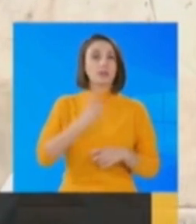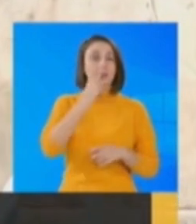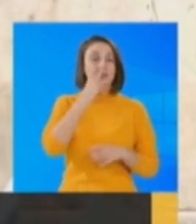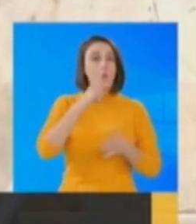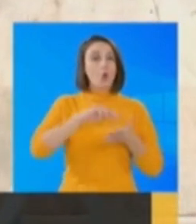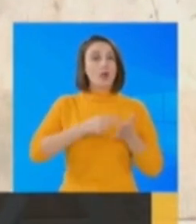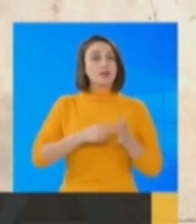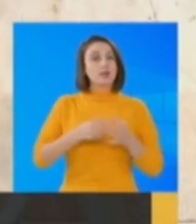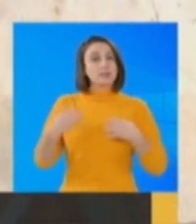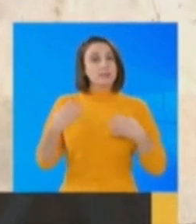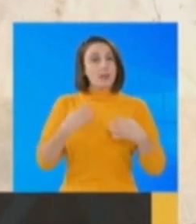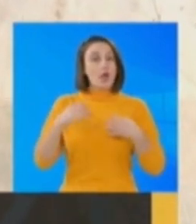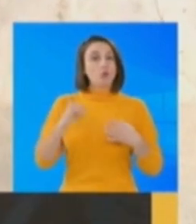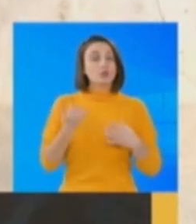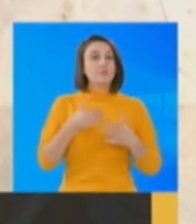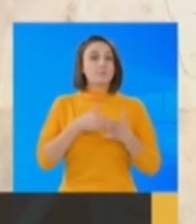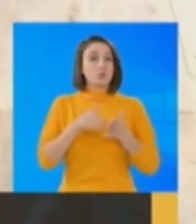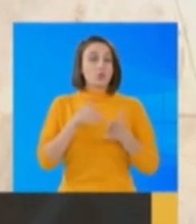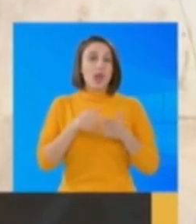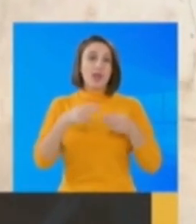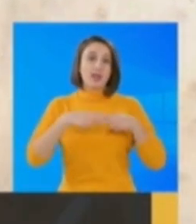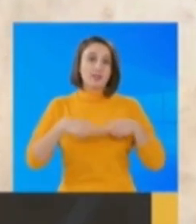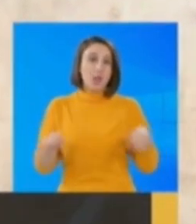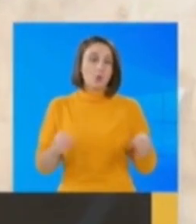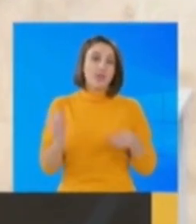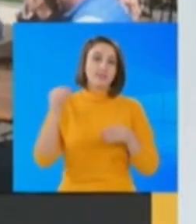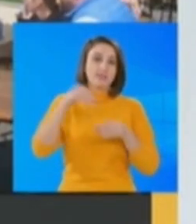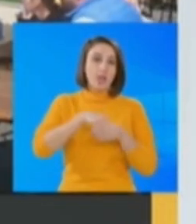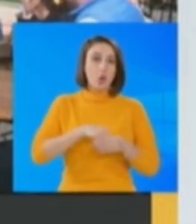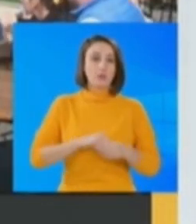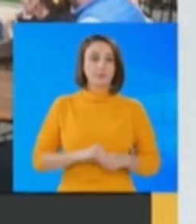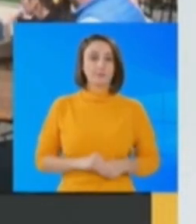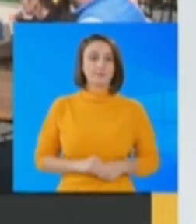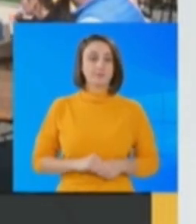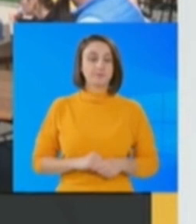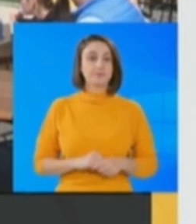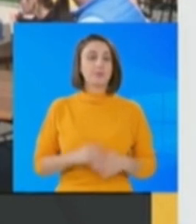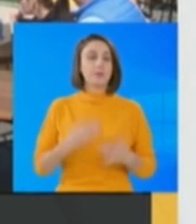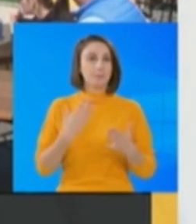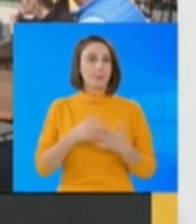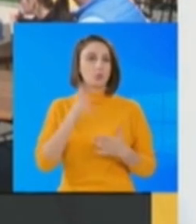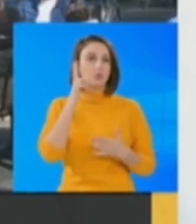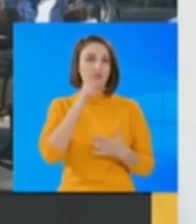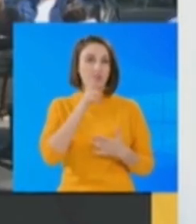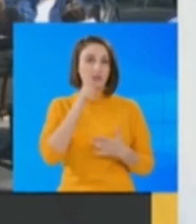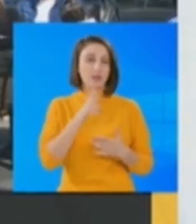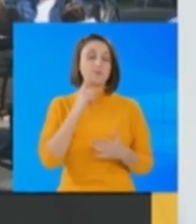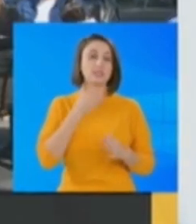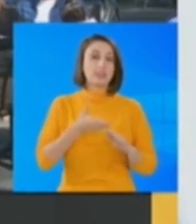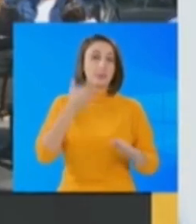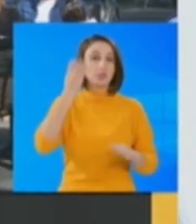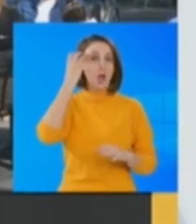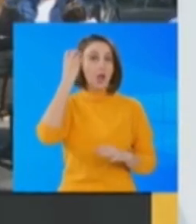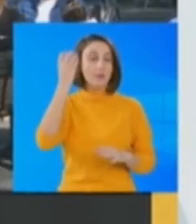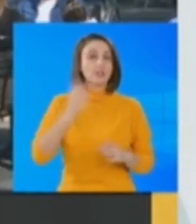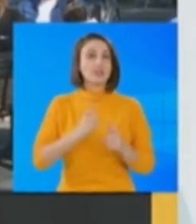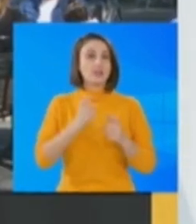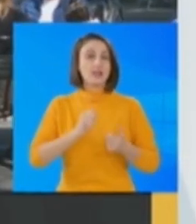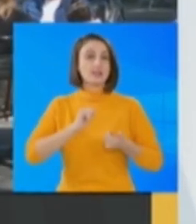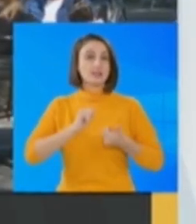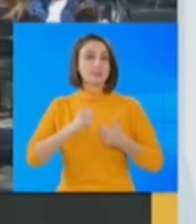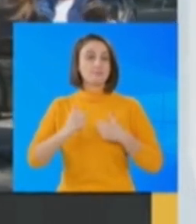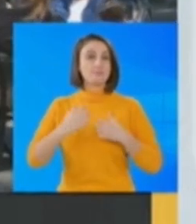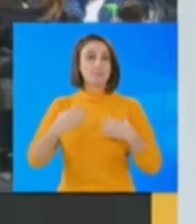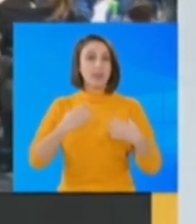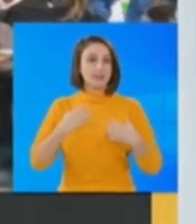în ceea ce privește organizarea de spectacole și funcționarea restaurantelor la interior. În scenariul verde se mărește capacitatea sălilor